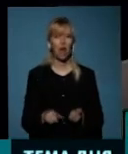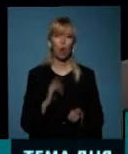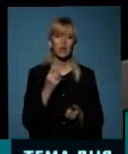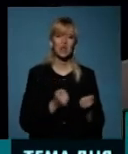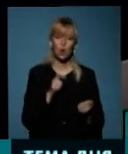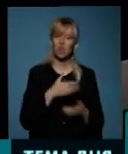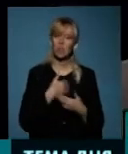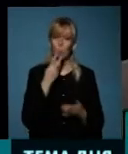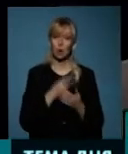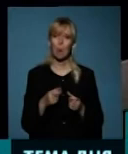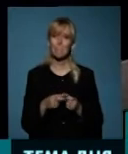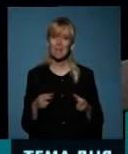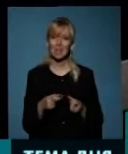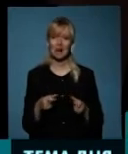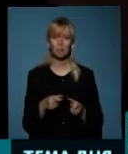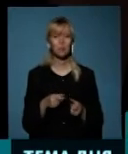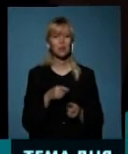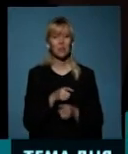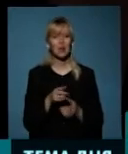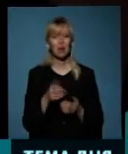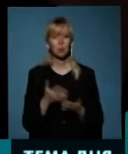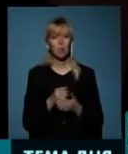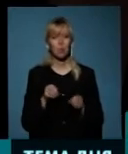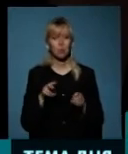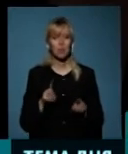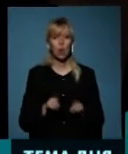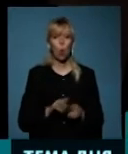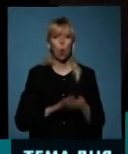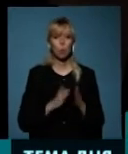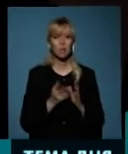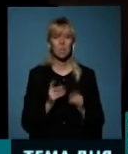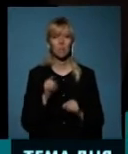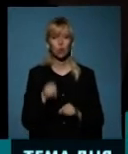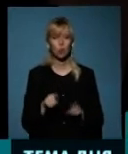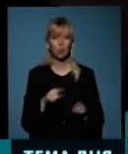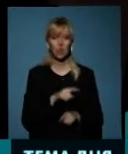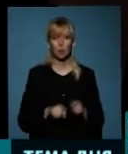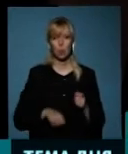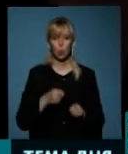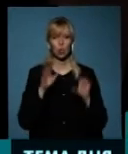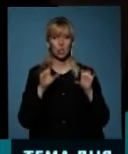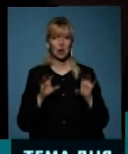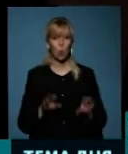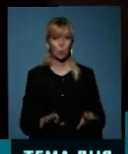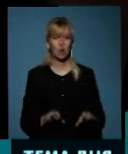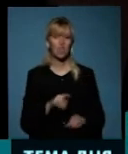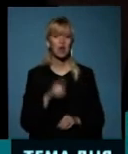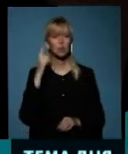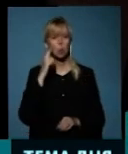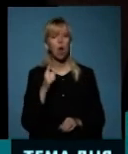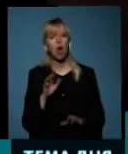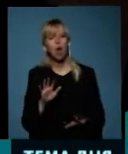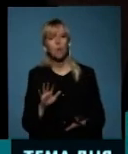білети. Він наражається на таку обставину, як в тому, що він порушує законодавство. Він думає,